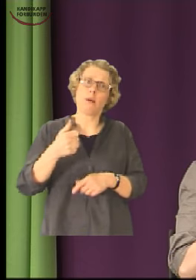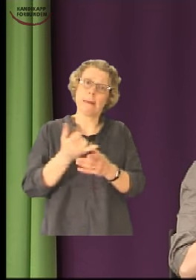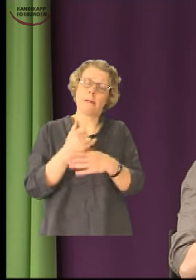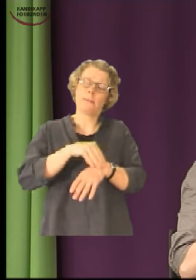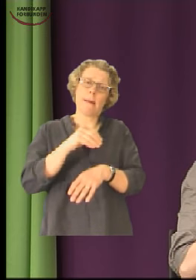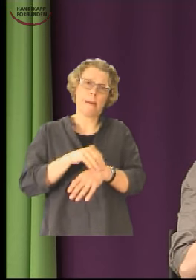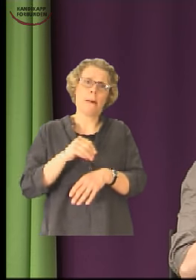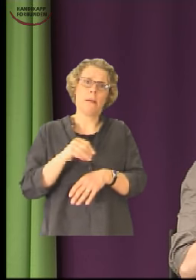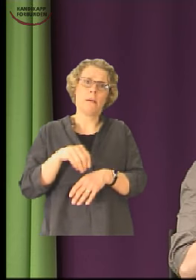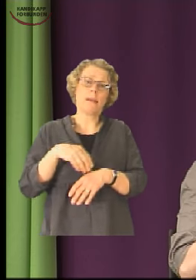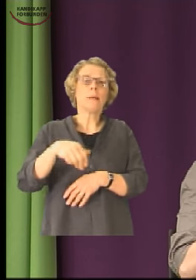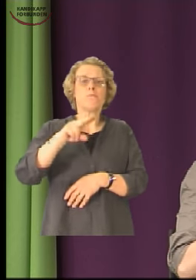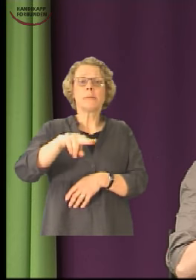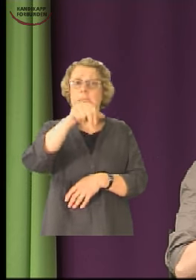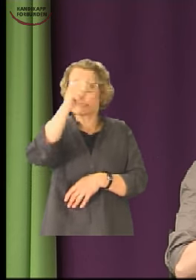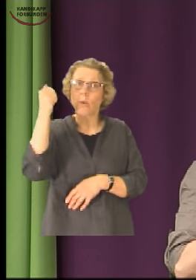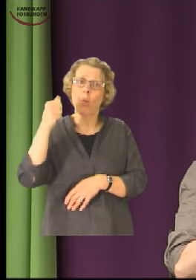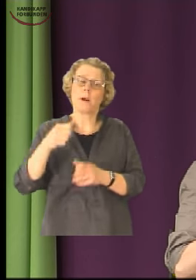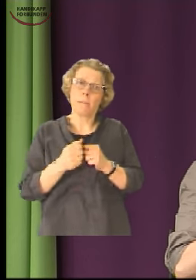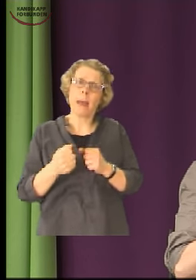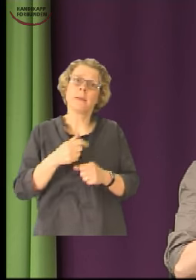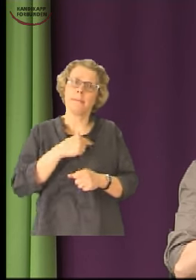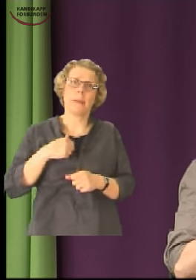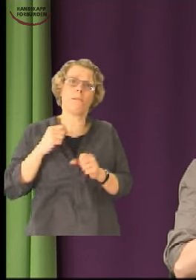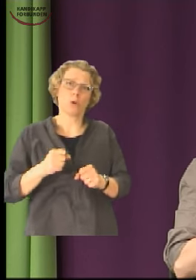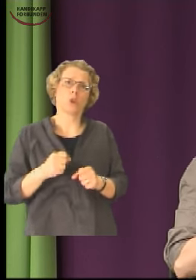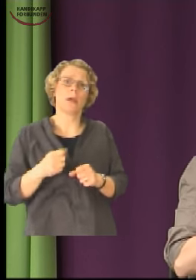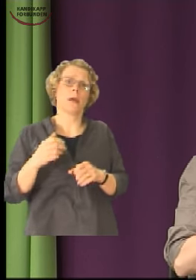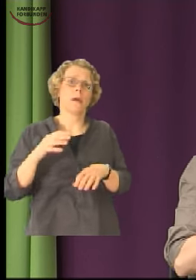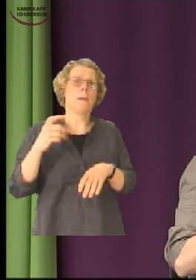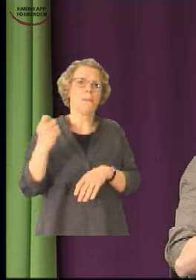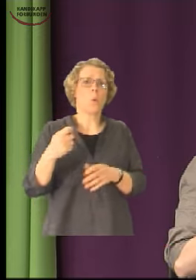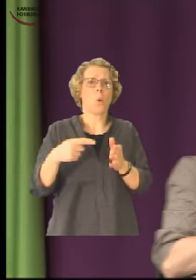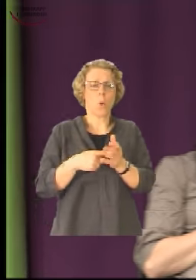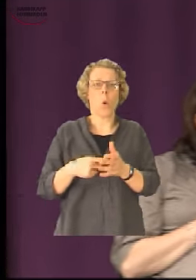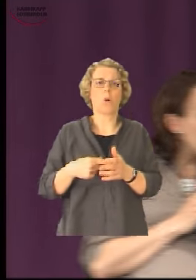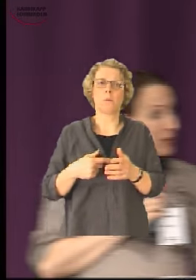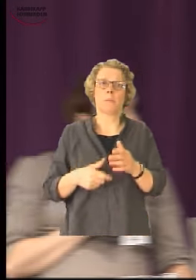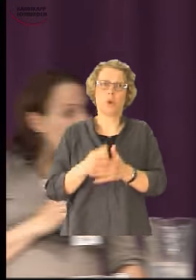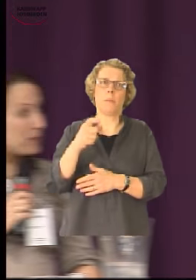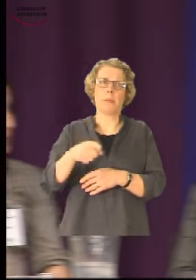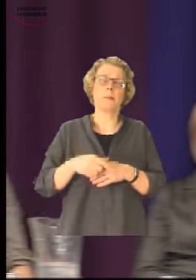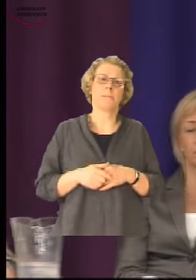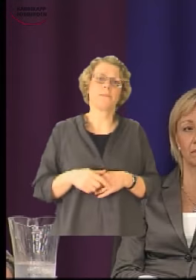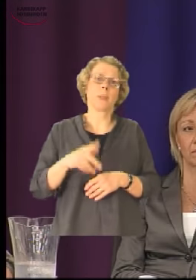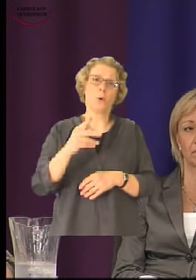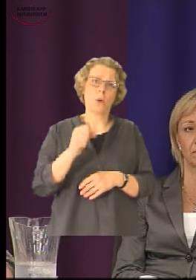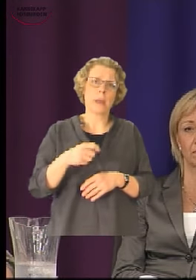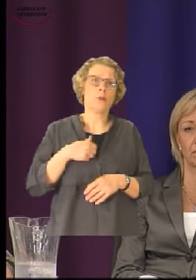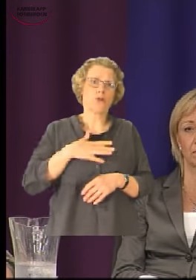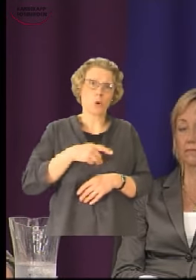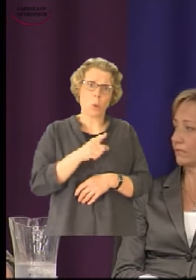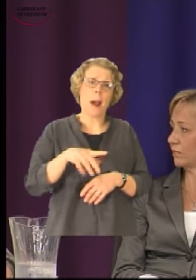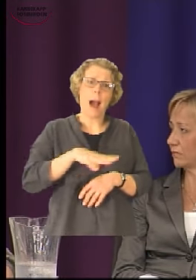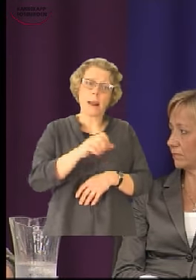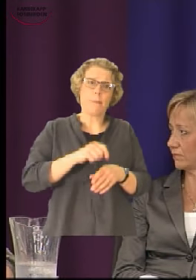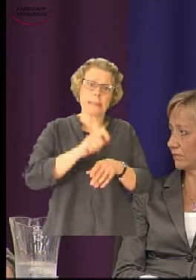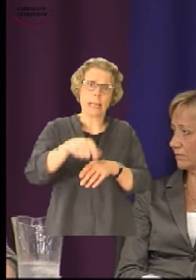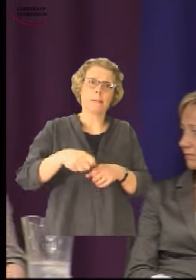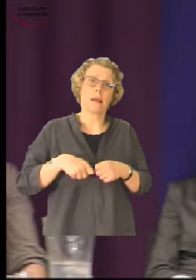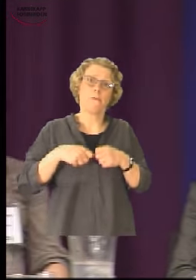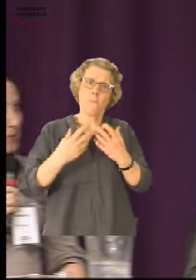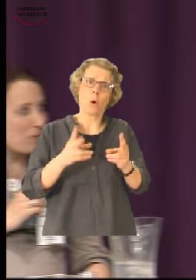Den är jättesvår, men förr eller senare så måste den komma. Anser du att patienter i Sverige får likvärdig behandling oavsett var de bor? Ja,